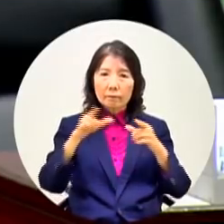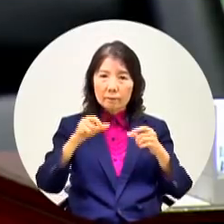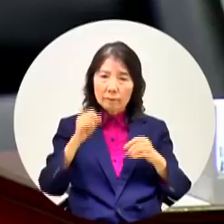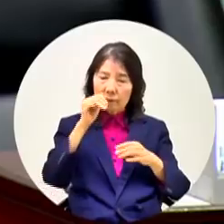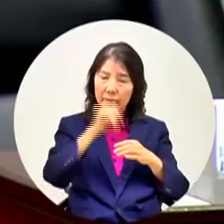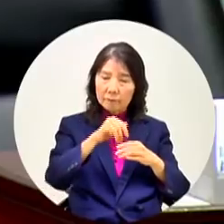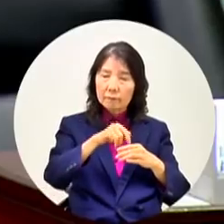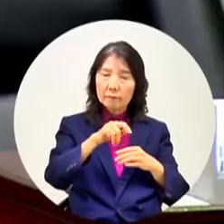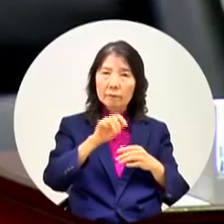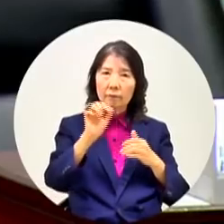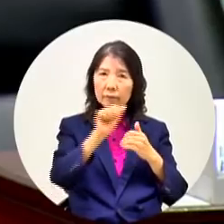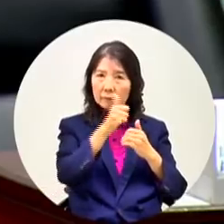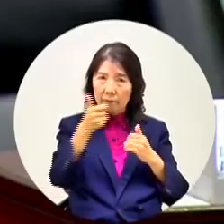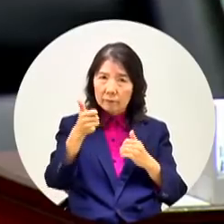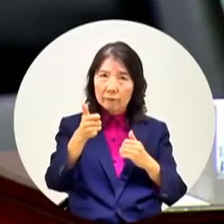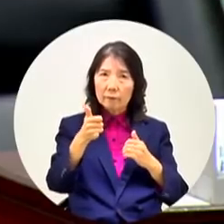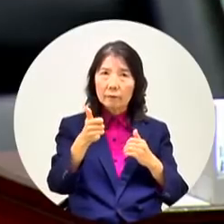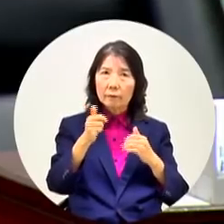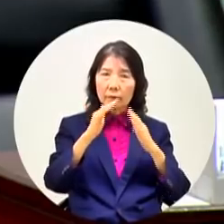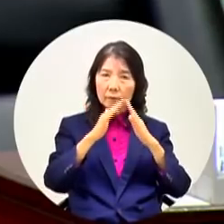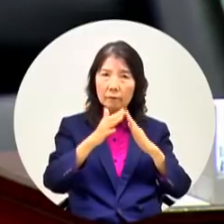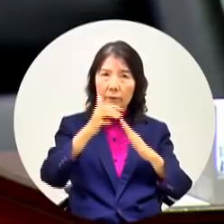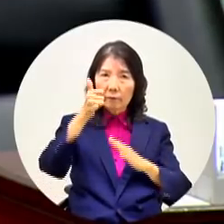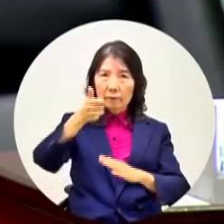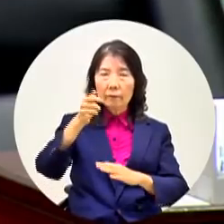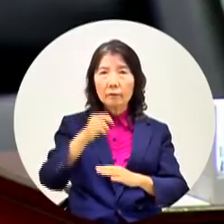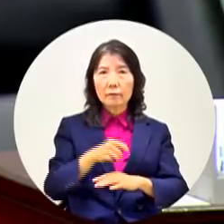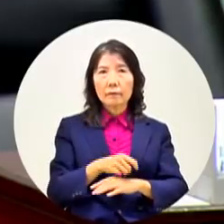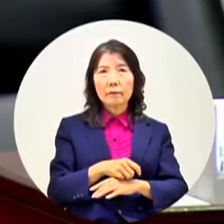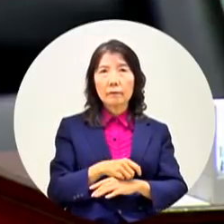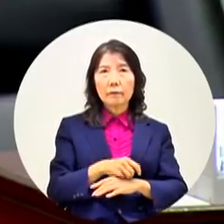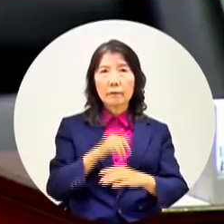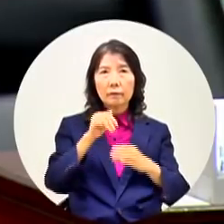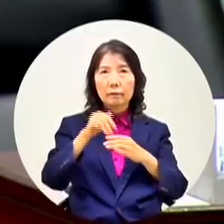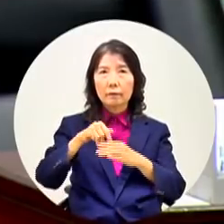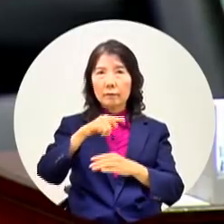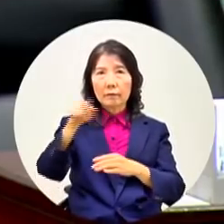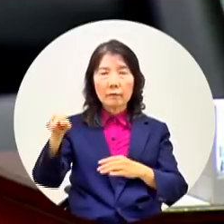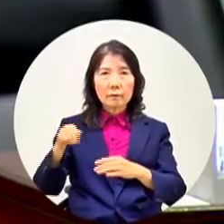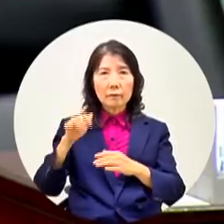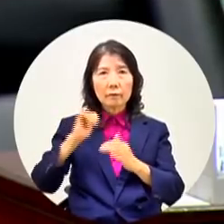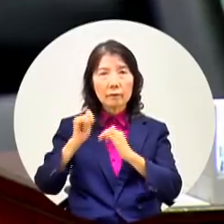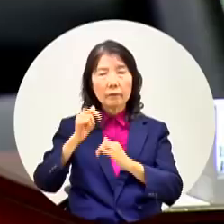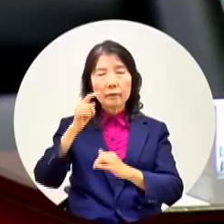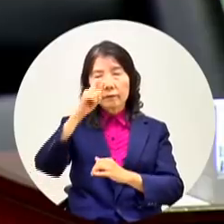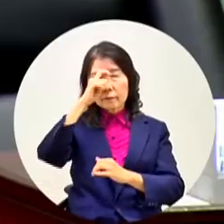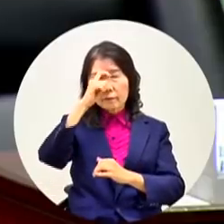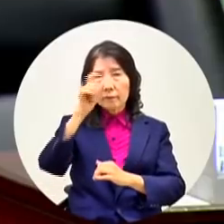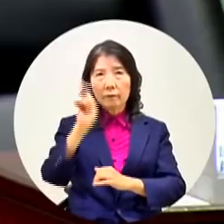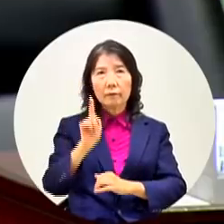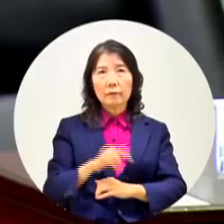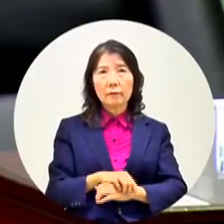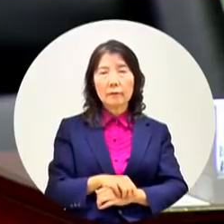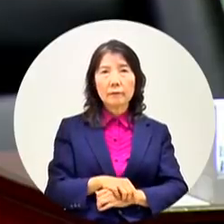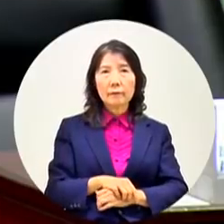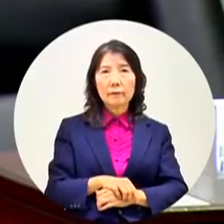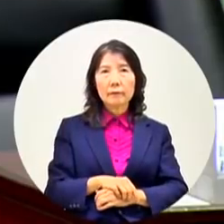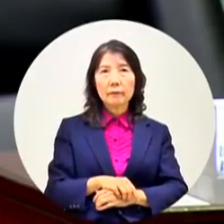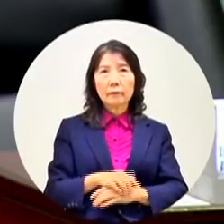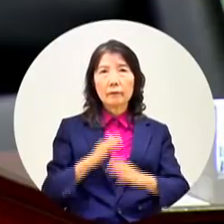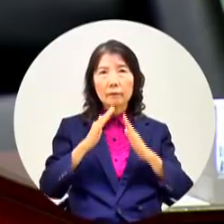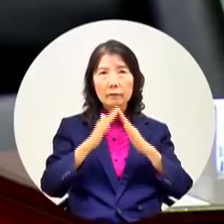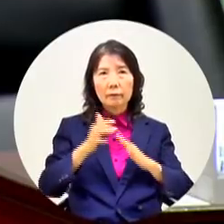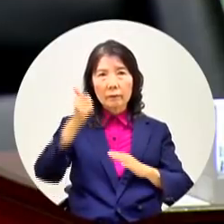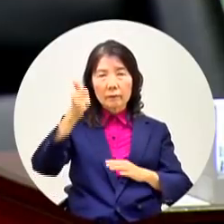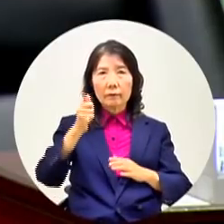议员，选予咱做市长。当然，百姓的期待是要期待你要安怎伫市长伫执政